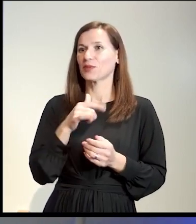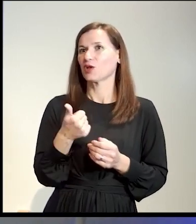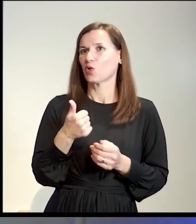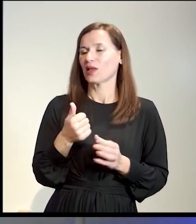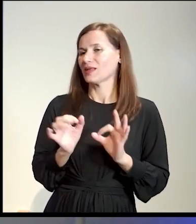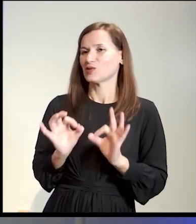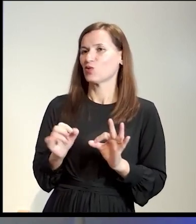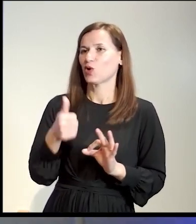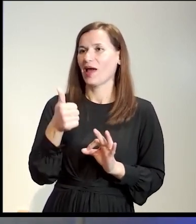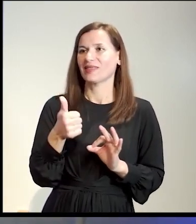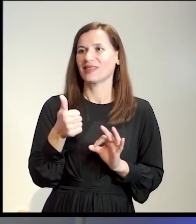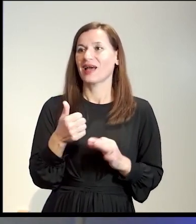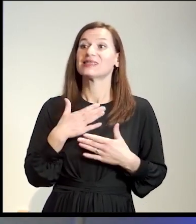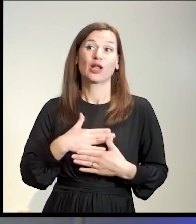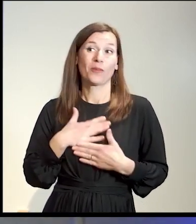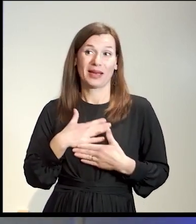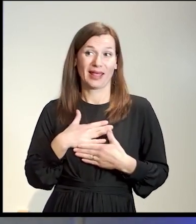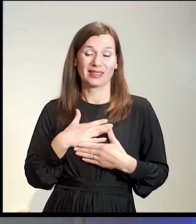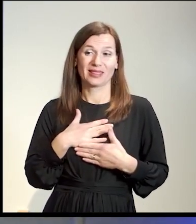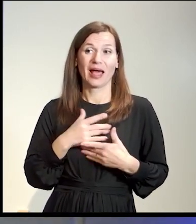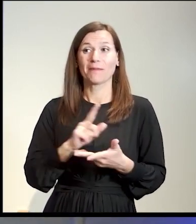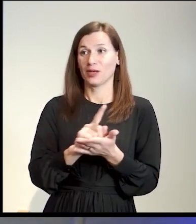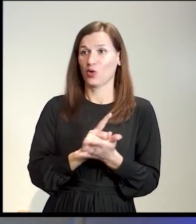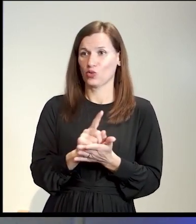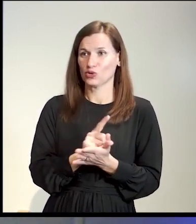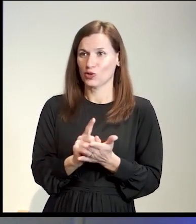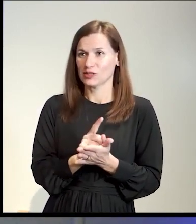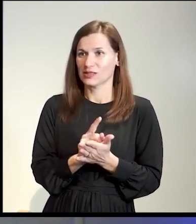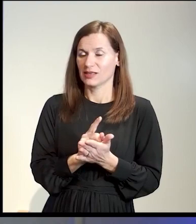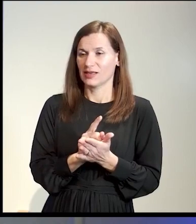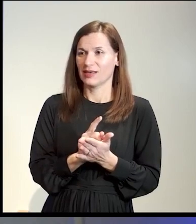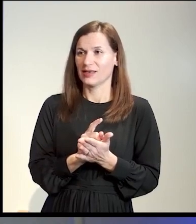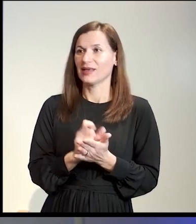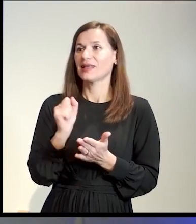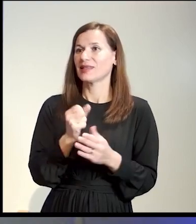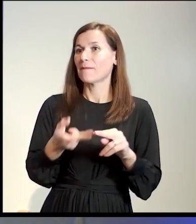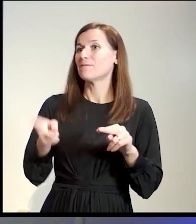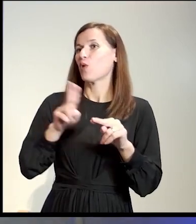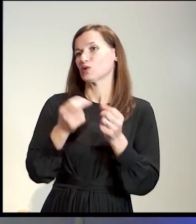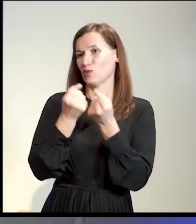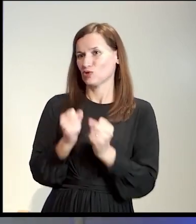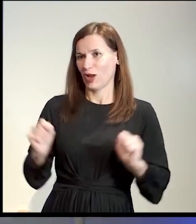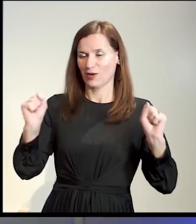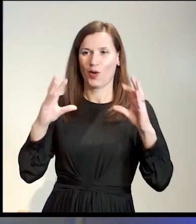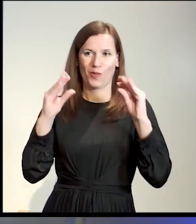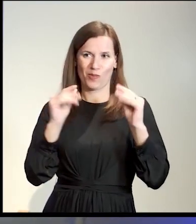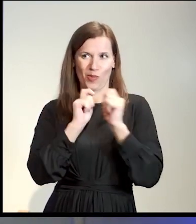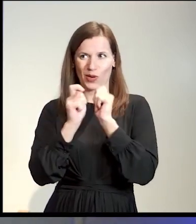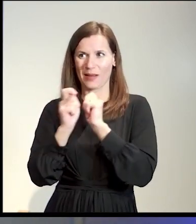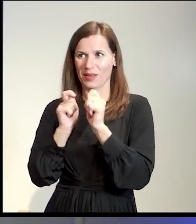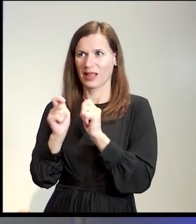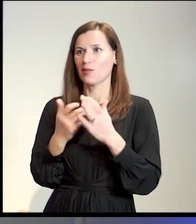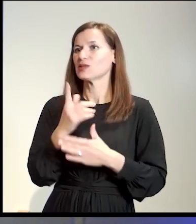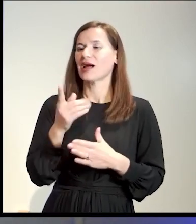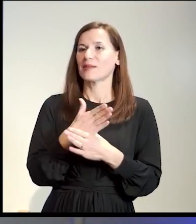zelo prijetna priložnost, da bolj sproščeno poklepetamo, za kar med letom ponavadi